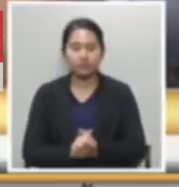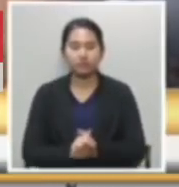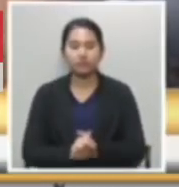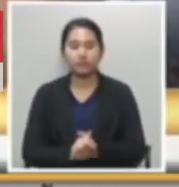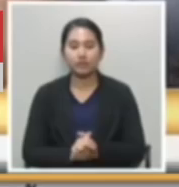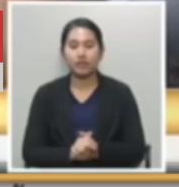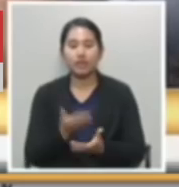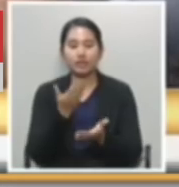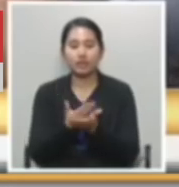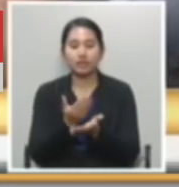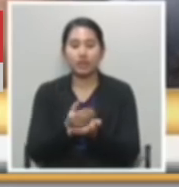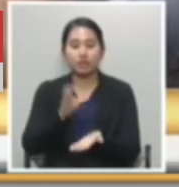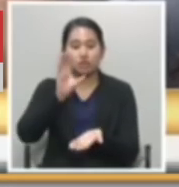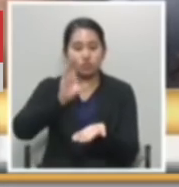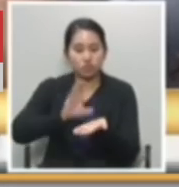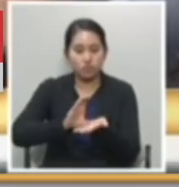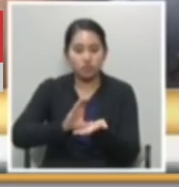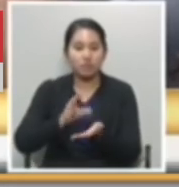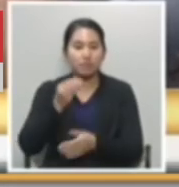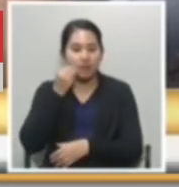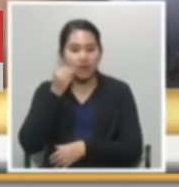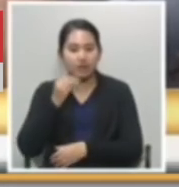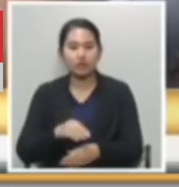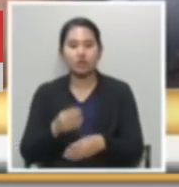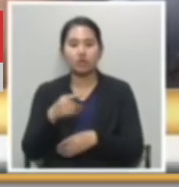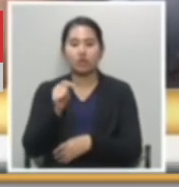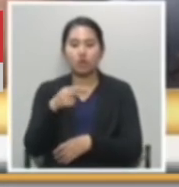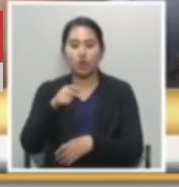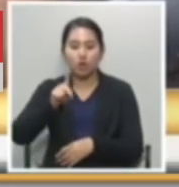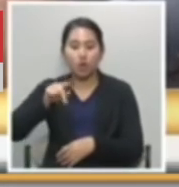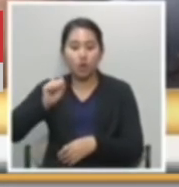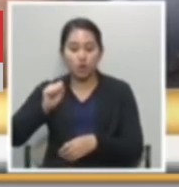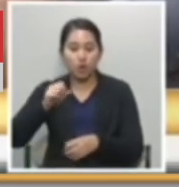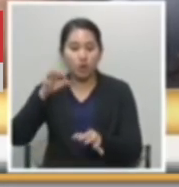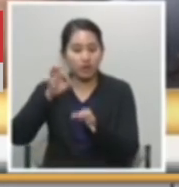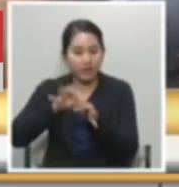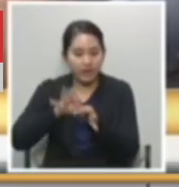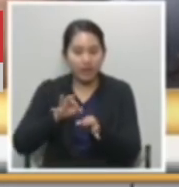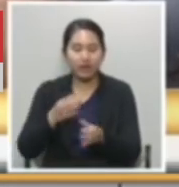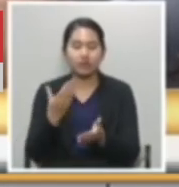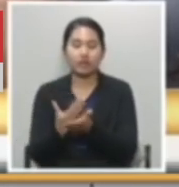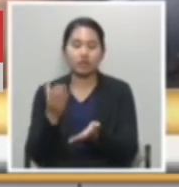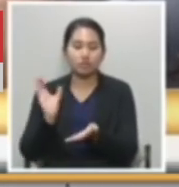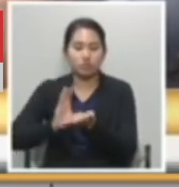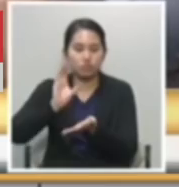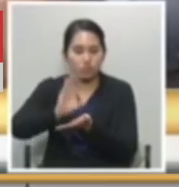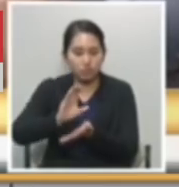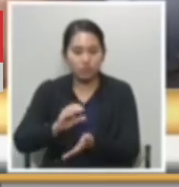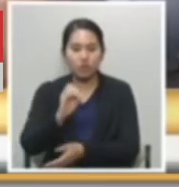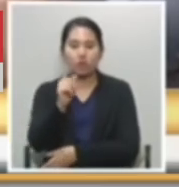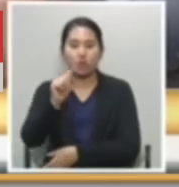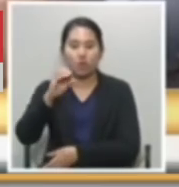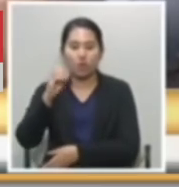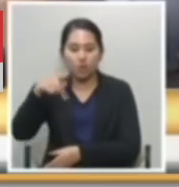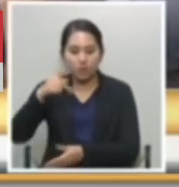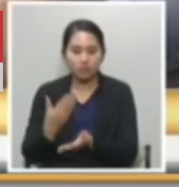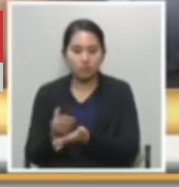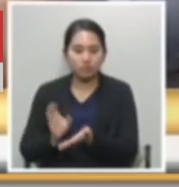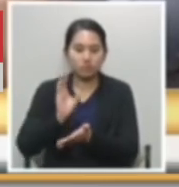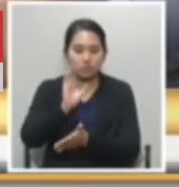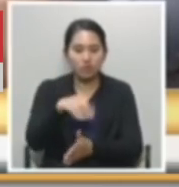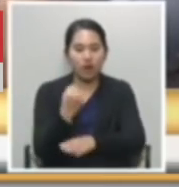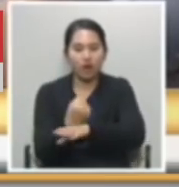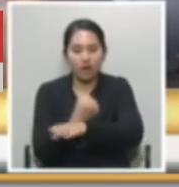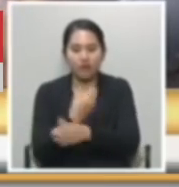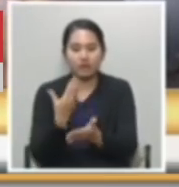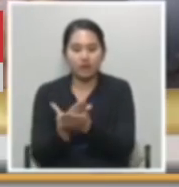นหมู่บ้านเติมเงินทกสเติมเงินให้เกิดสภาพคล่องใน SME เติมเงินโอท็อปเติมเงินสร้างงานสร้างแหล่งน้ำน